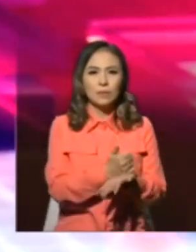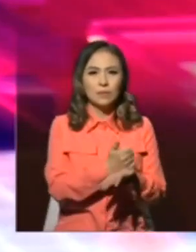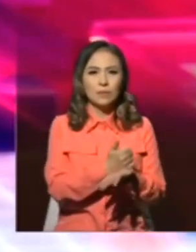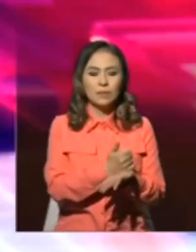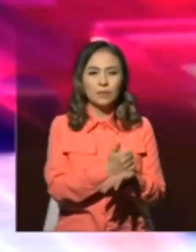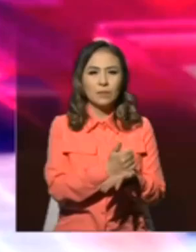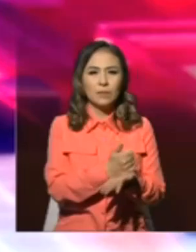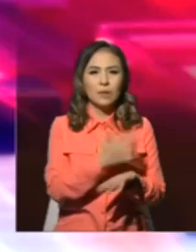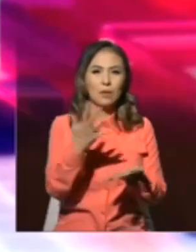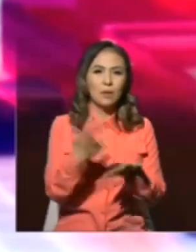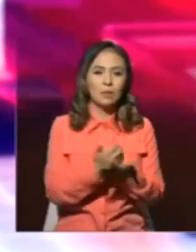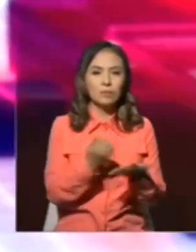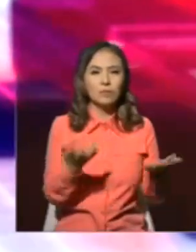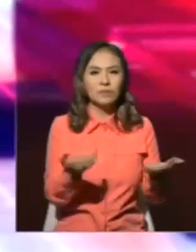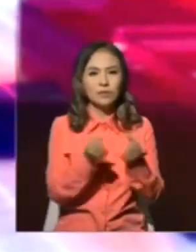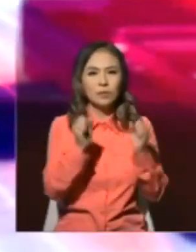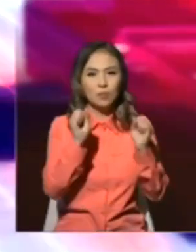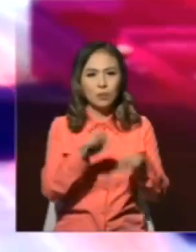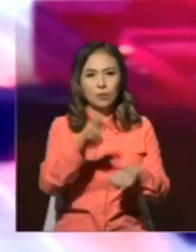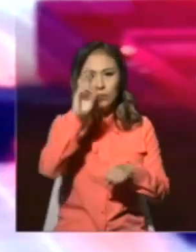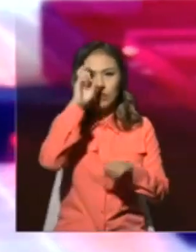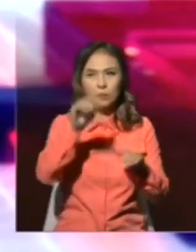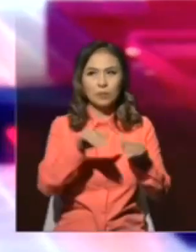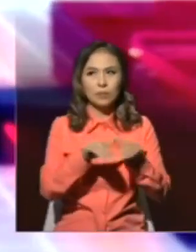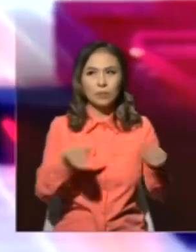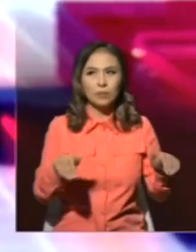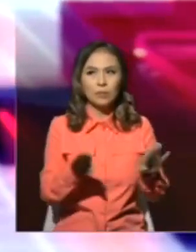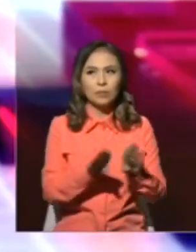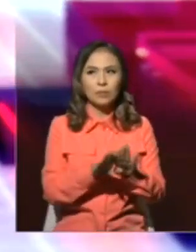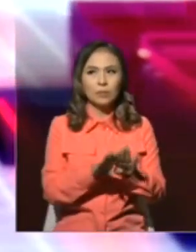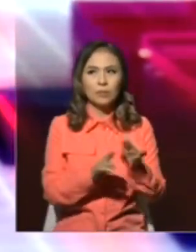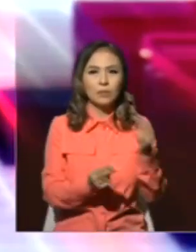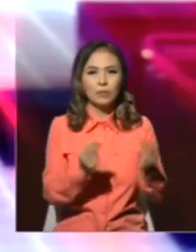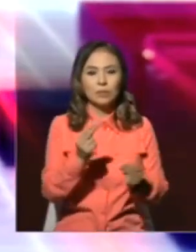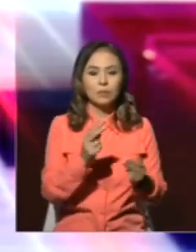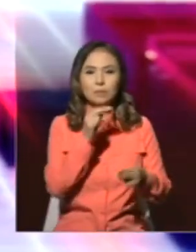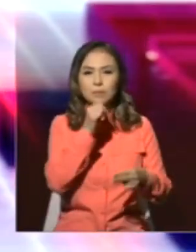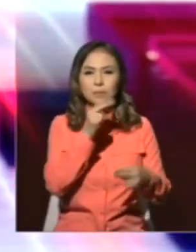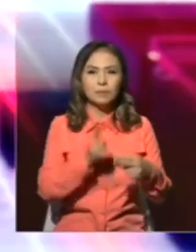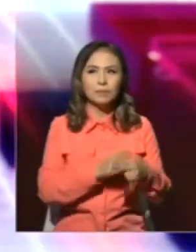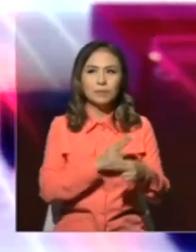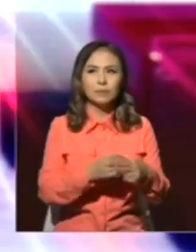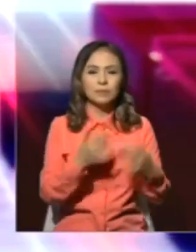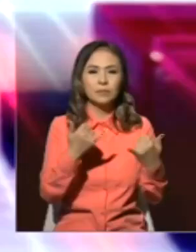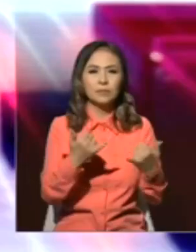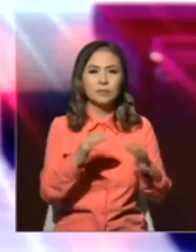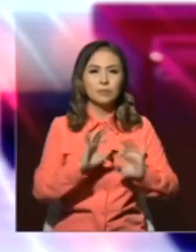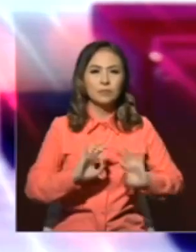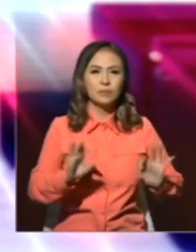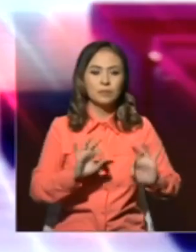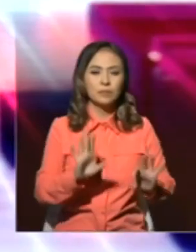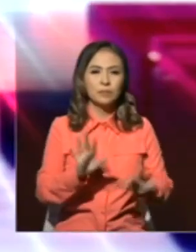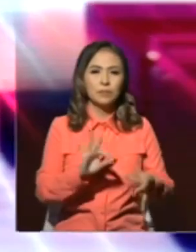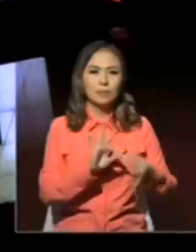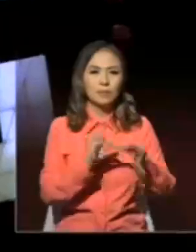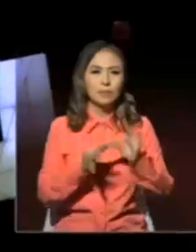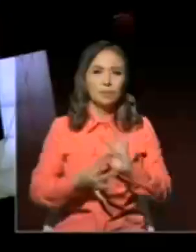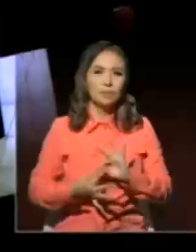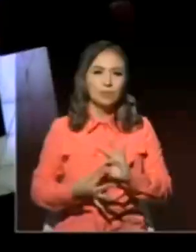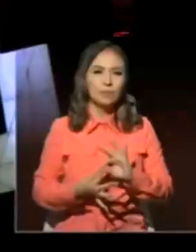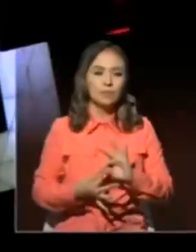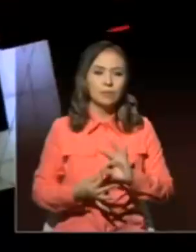ілінгендерді құтқару мүмкін бе? Мемлекет деңгейінде құмар ойындармен қалай күресеміз? Бүгін ашық алаңда осы бір өзекті мәселені